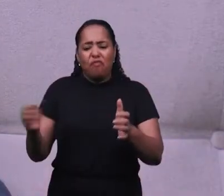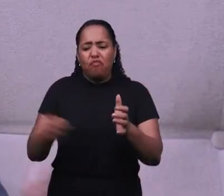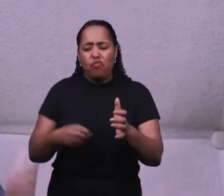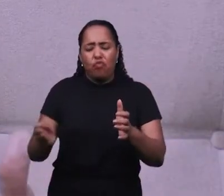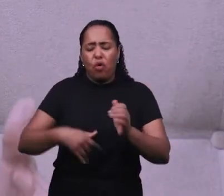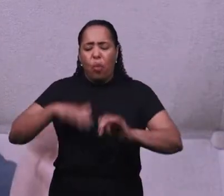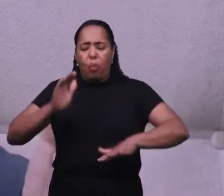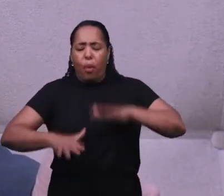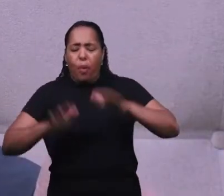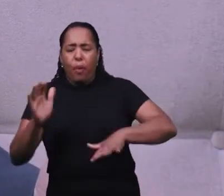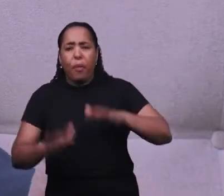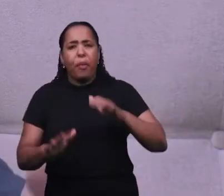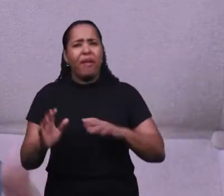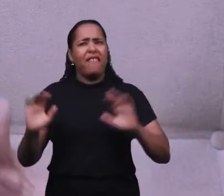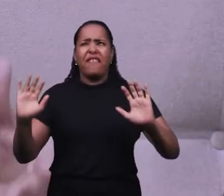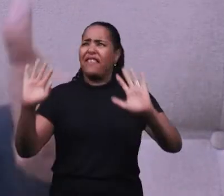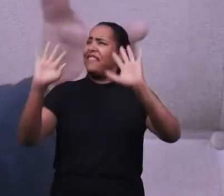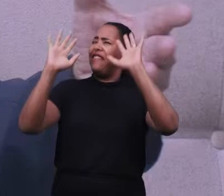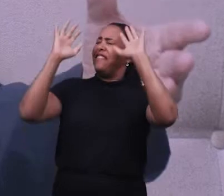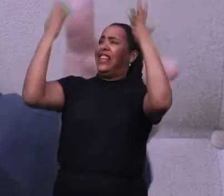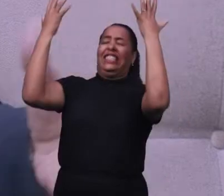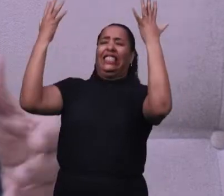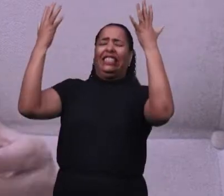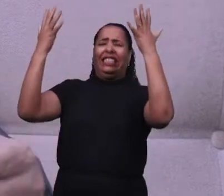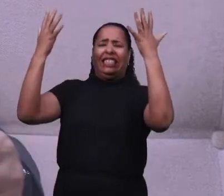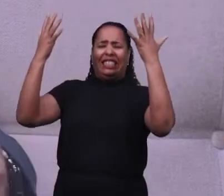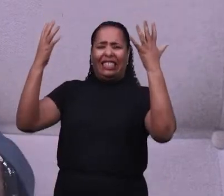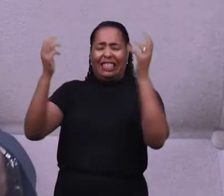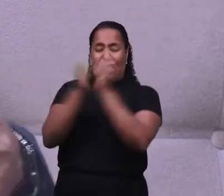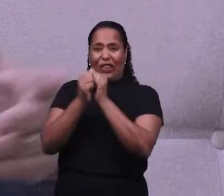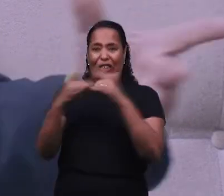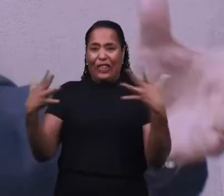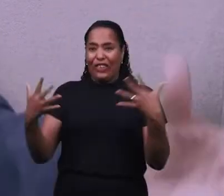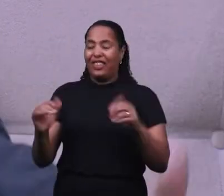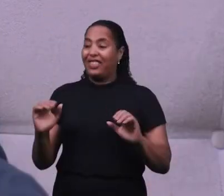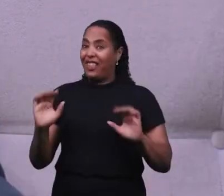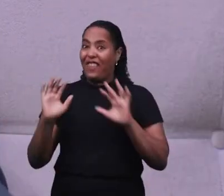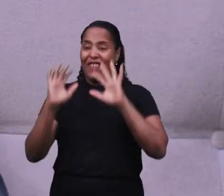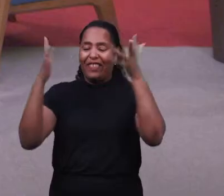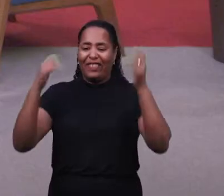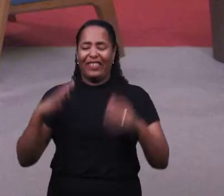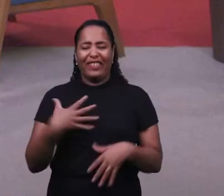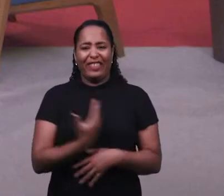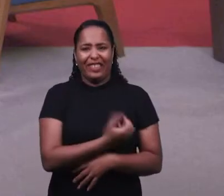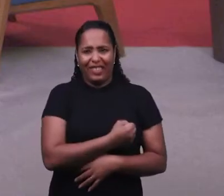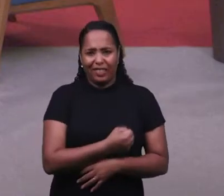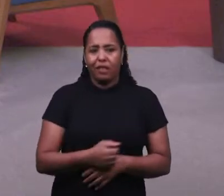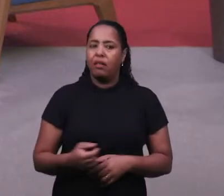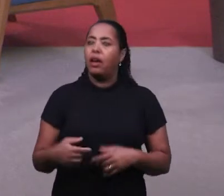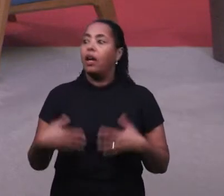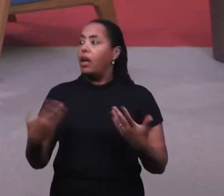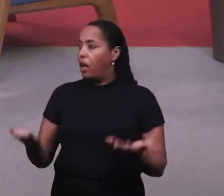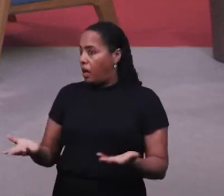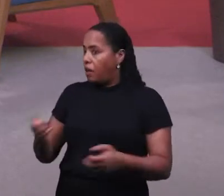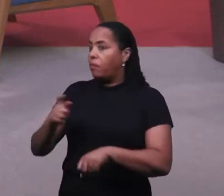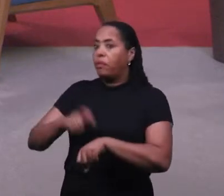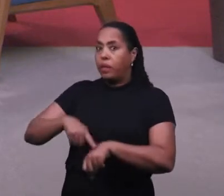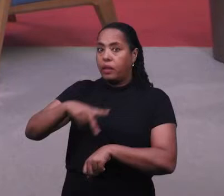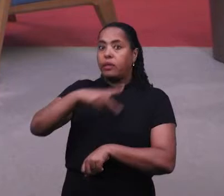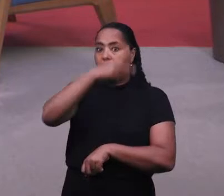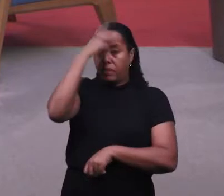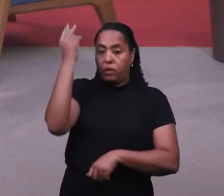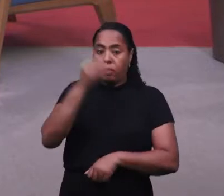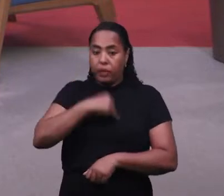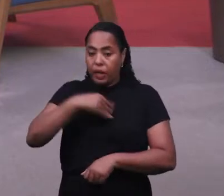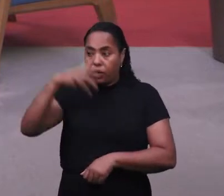fête glorieuse, n'est-ce pas? C'est aujourd'hui, nous disons que c'est la fête du salut. Et d'ailleurs, quand un pécheur